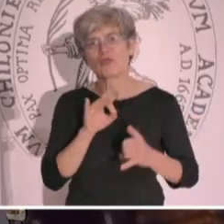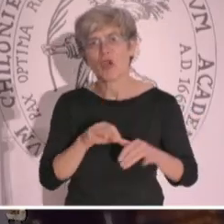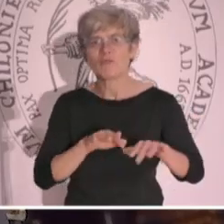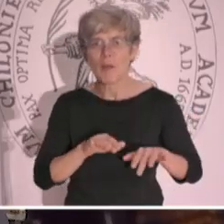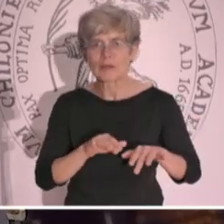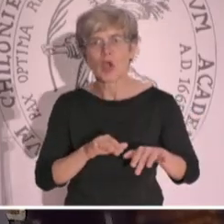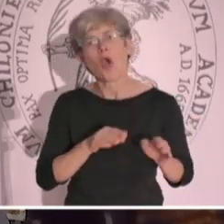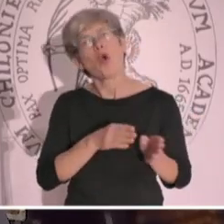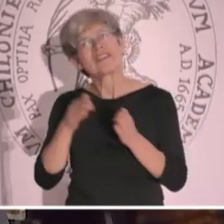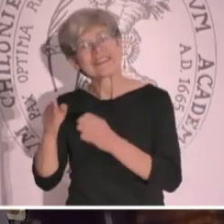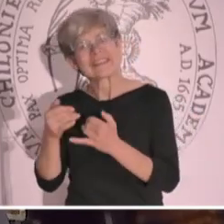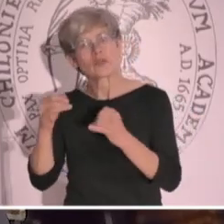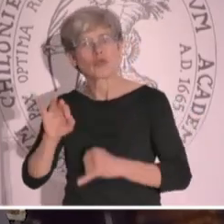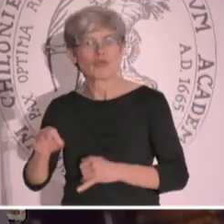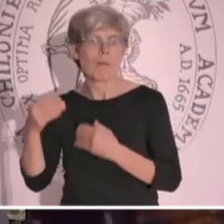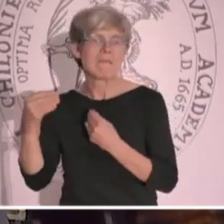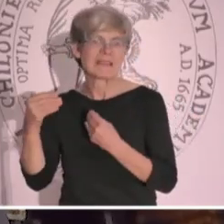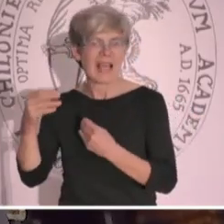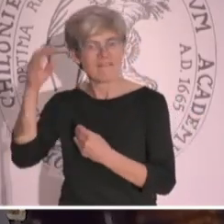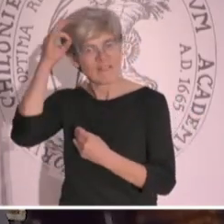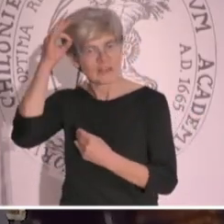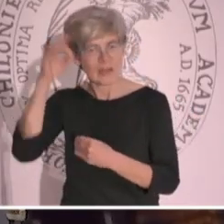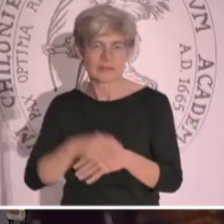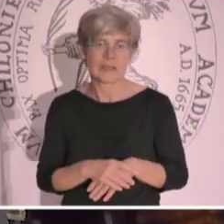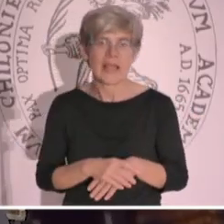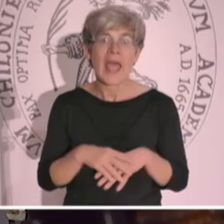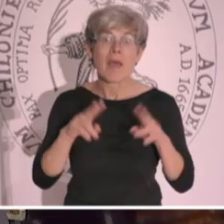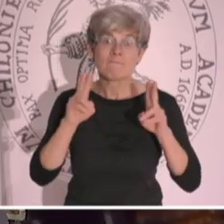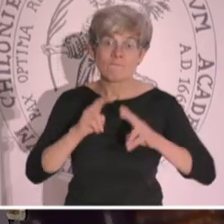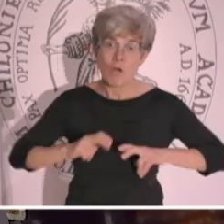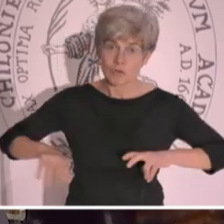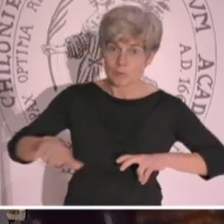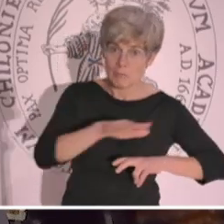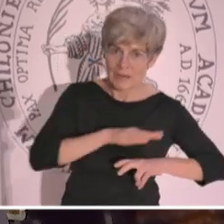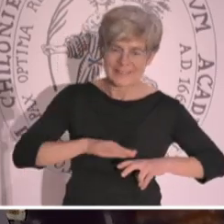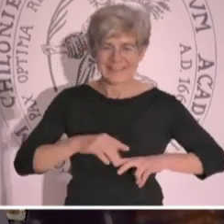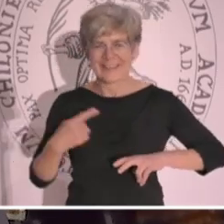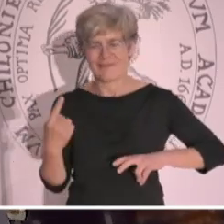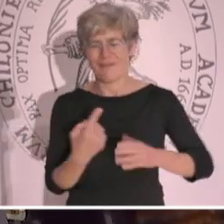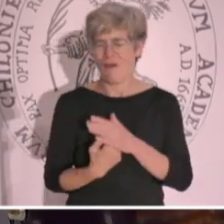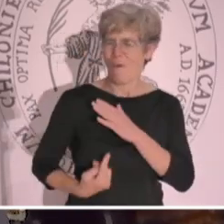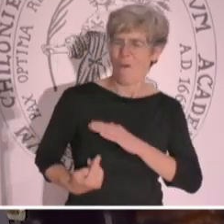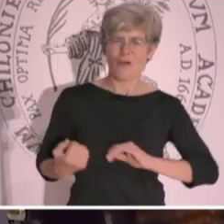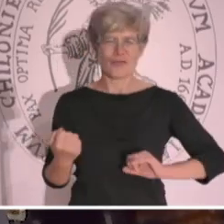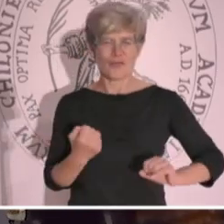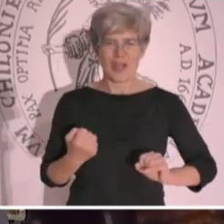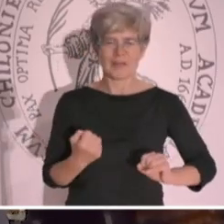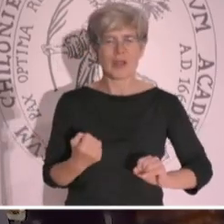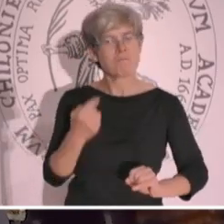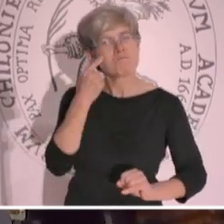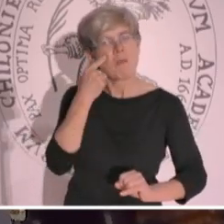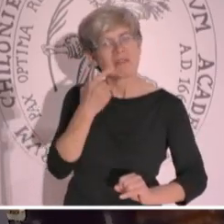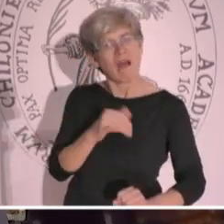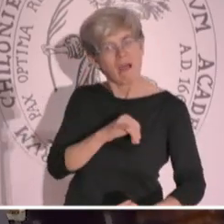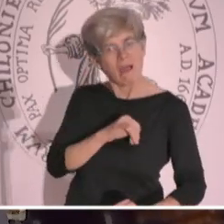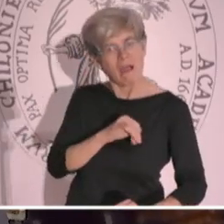für Materialwissenschaft. In unseren Forschungen sind wir hochdynamisch. Aktuell beispielsweise interessieren wir uns